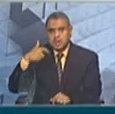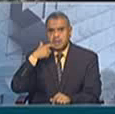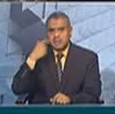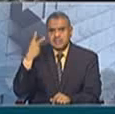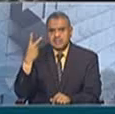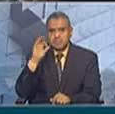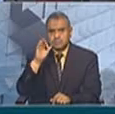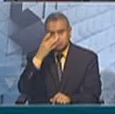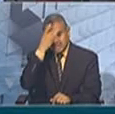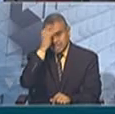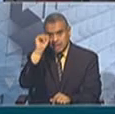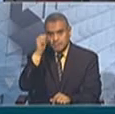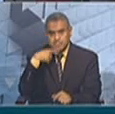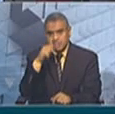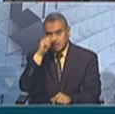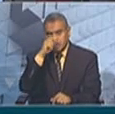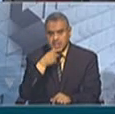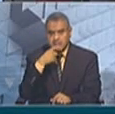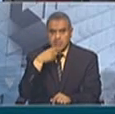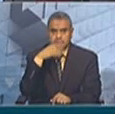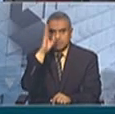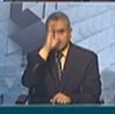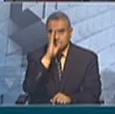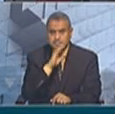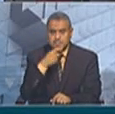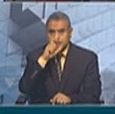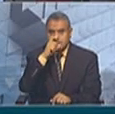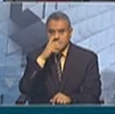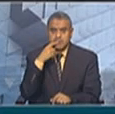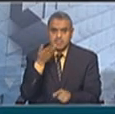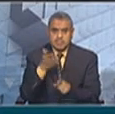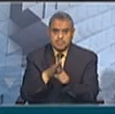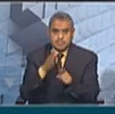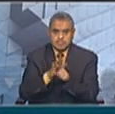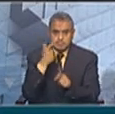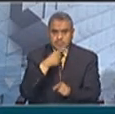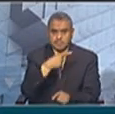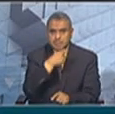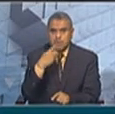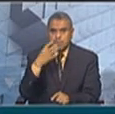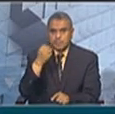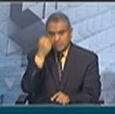692 حالة إصابة، بينما بلغ عدد حالات الوفاة